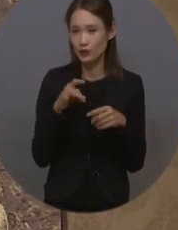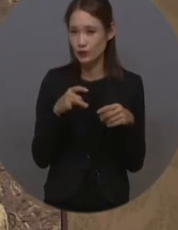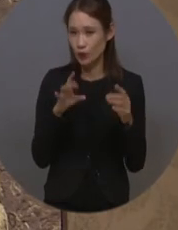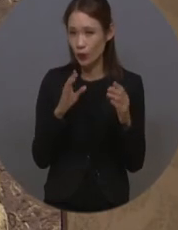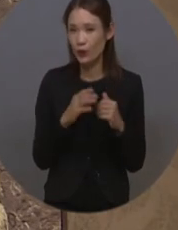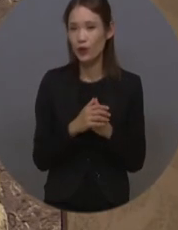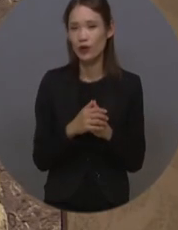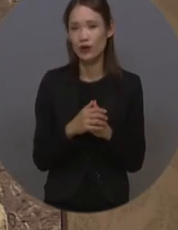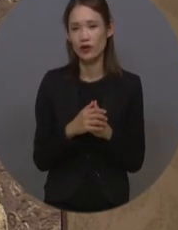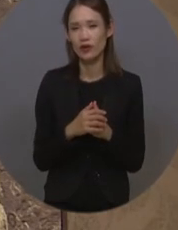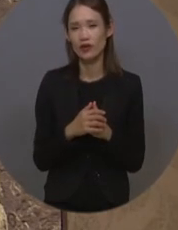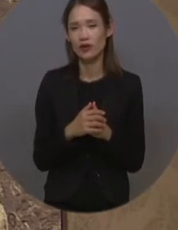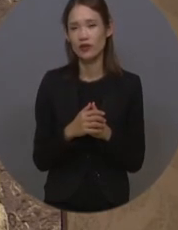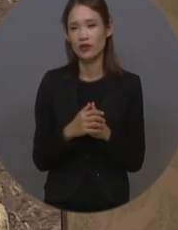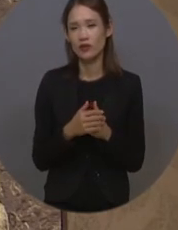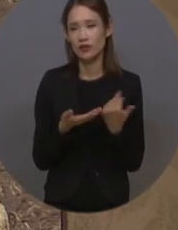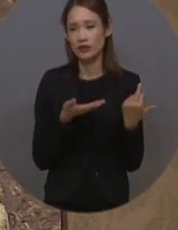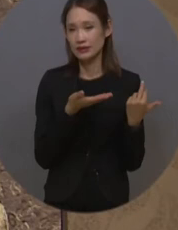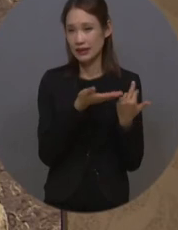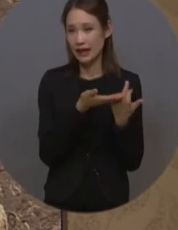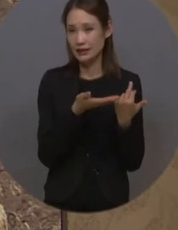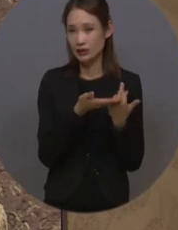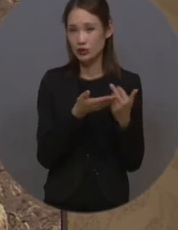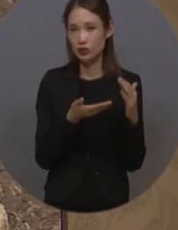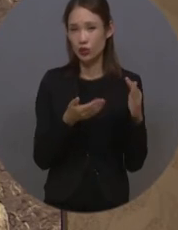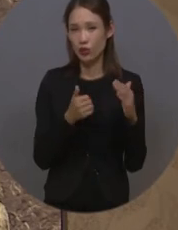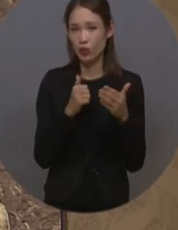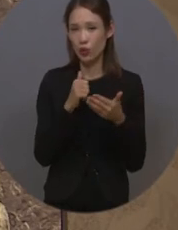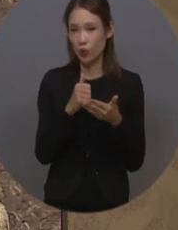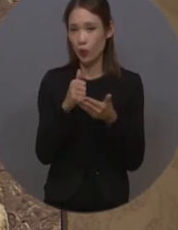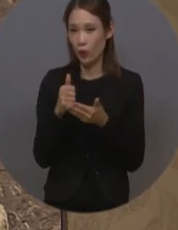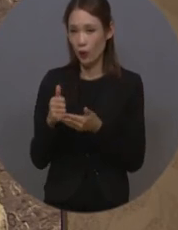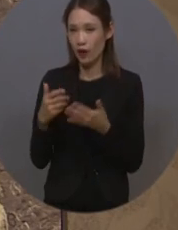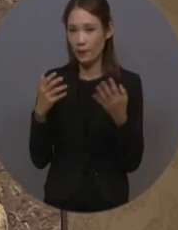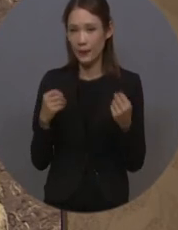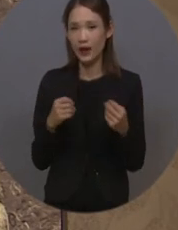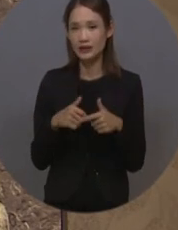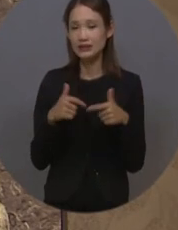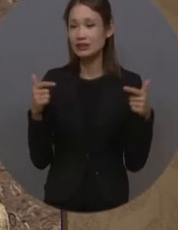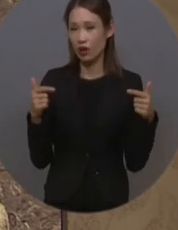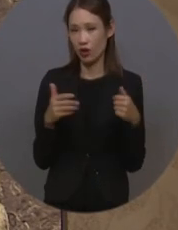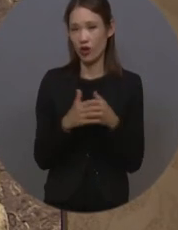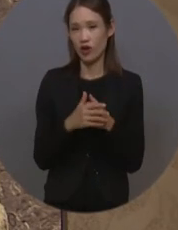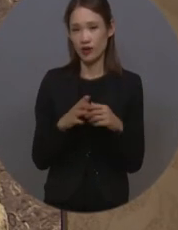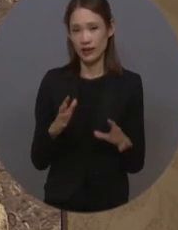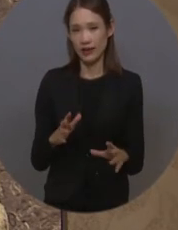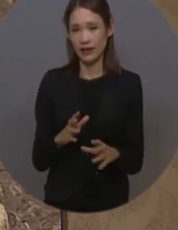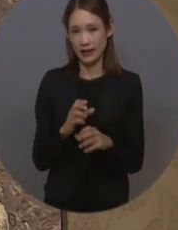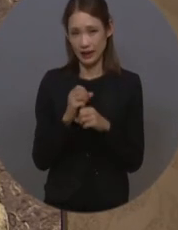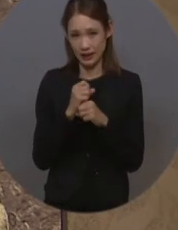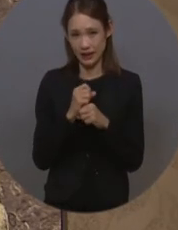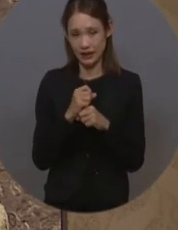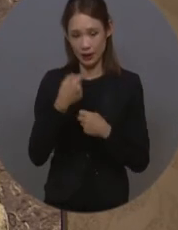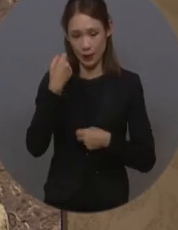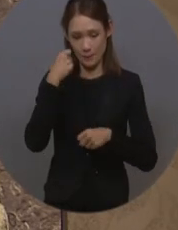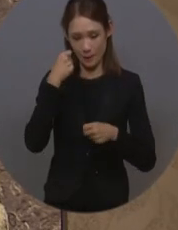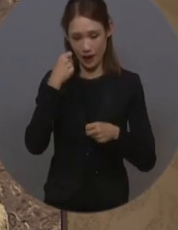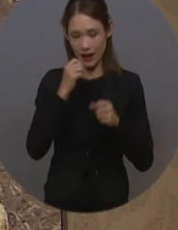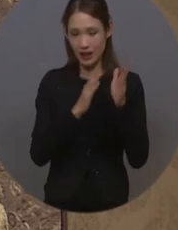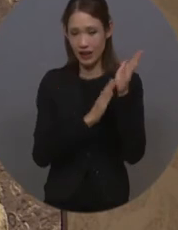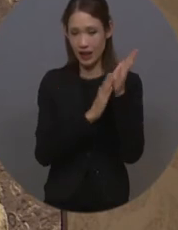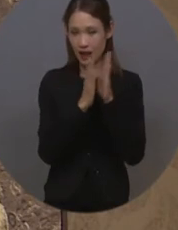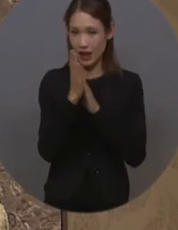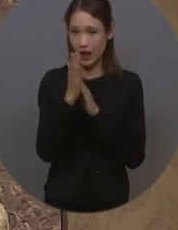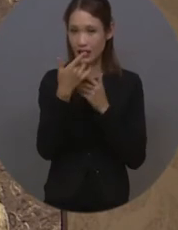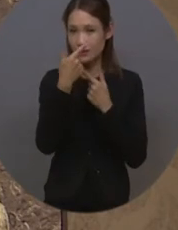돼서 예. 이제 제주도에 이제 고객들이 많아져서 이제 일괄적으로 이제 우리가 이제 발을 재러